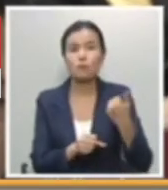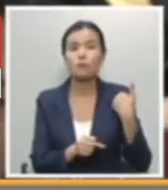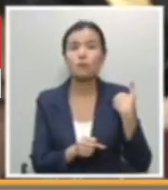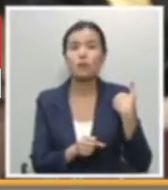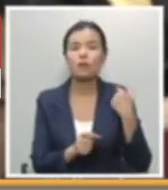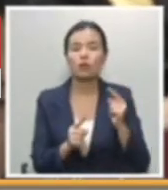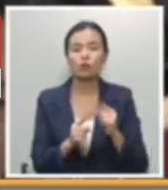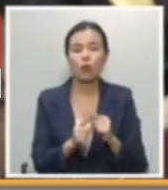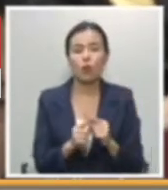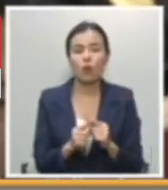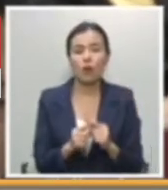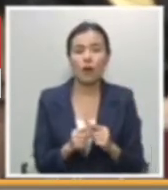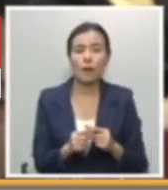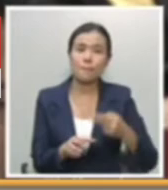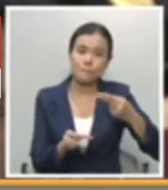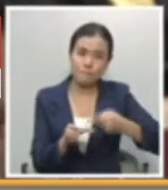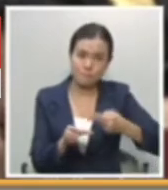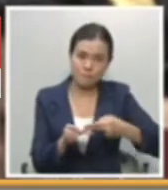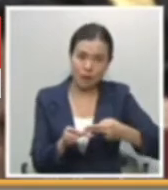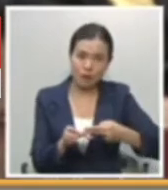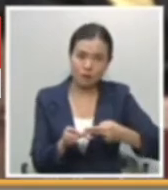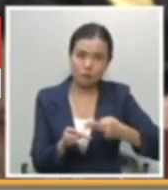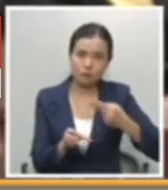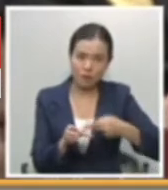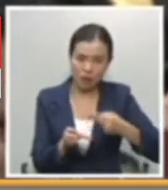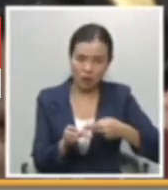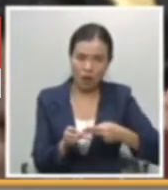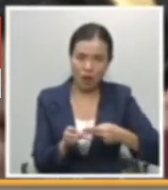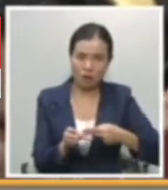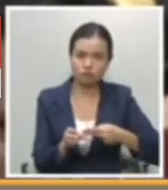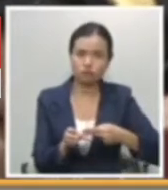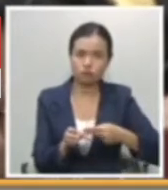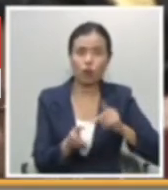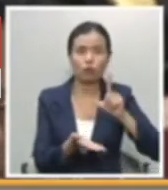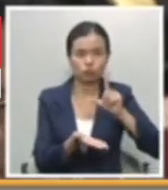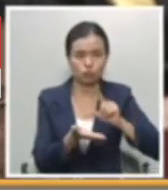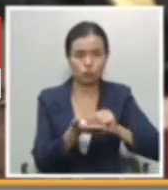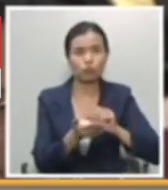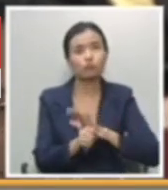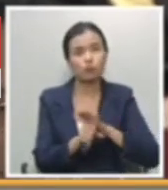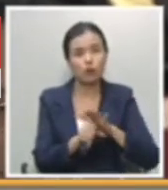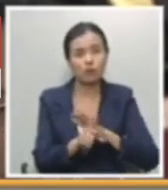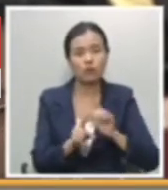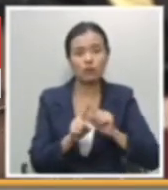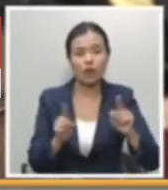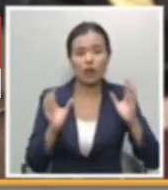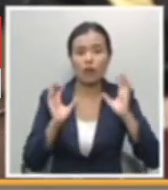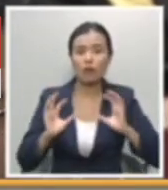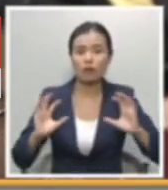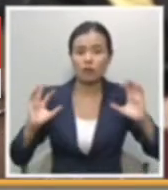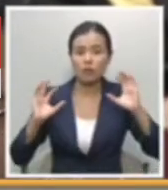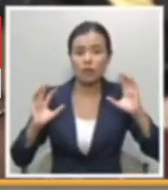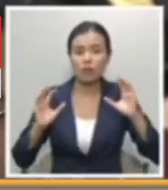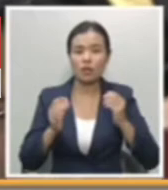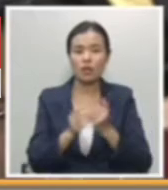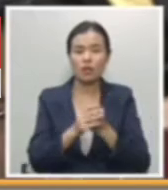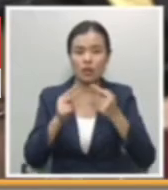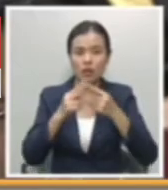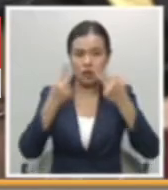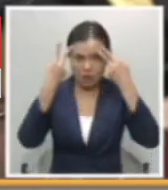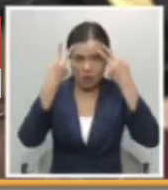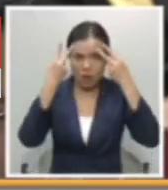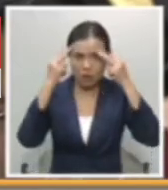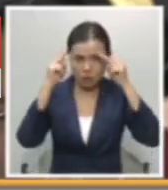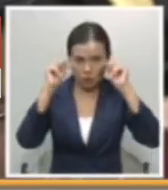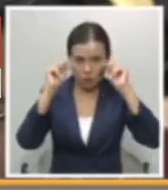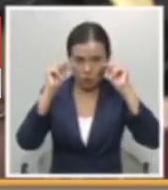ย่างยิ่งราคาพลังงานก็ไม่สูงแต่รัฐบาลอันมีท่านนายกรัฐมนตรีชื่